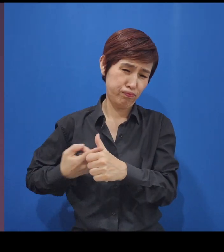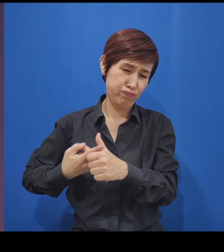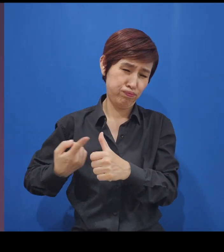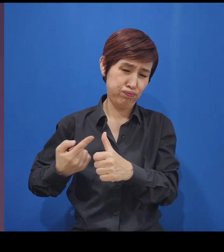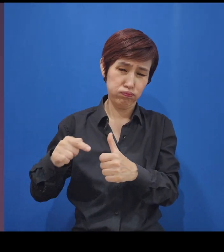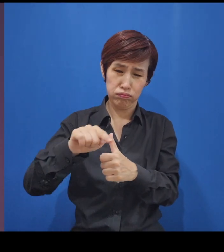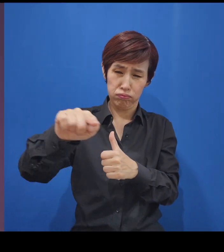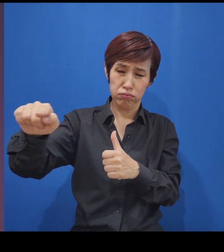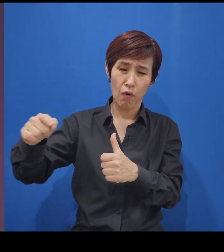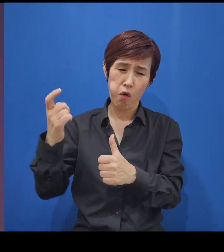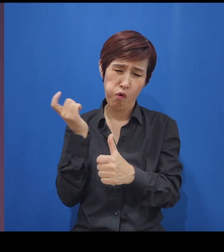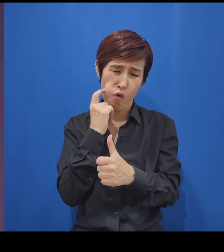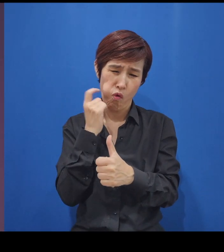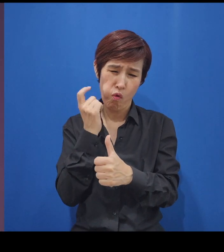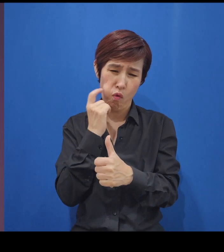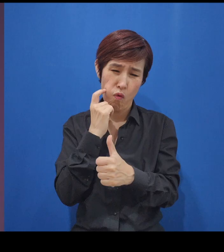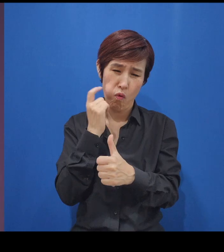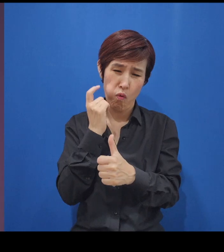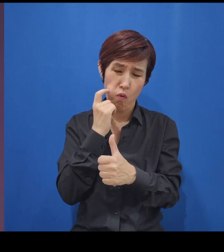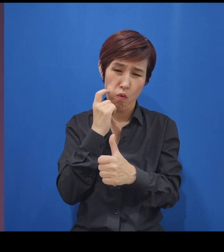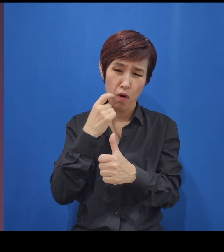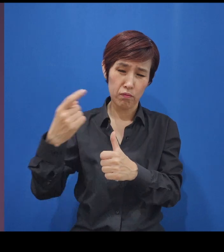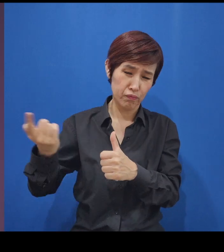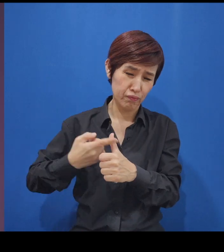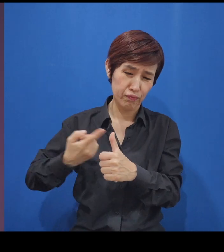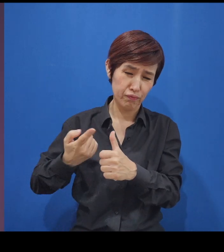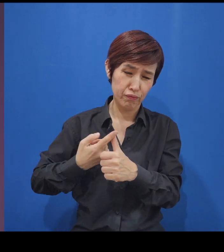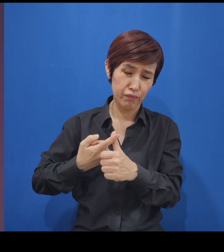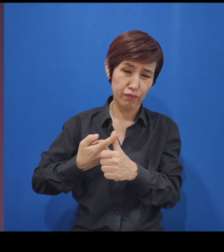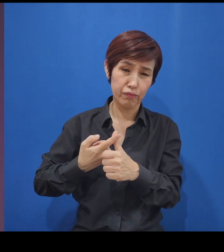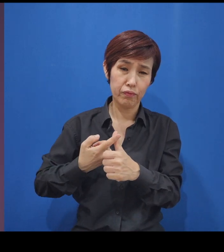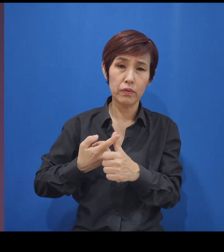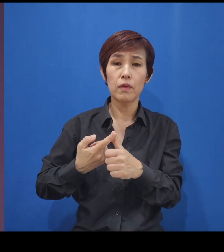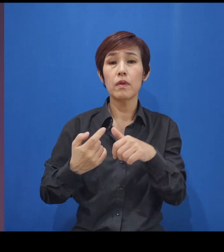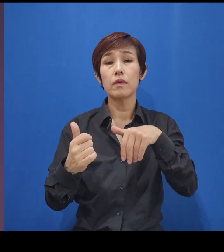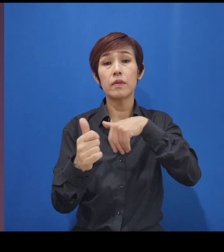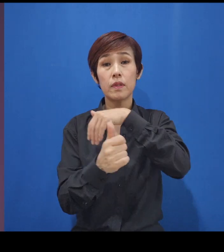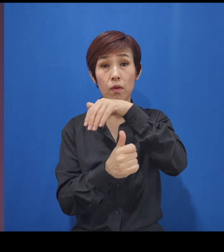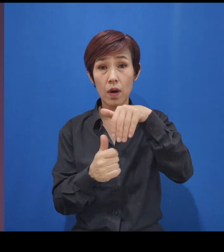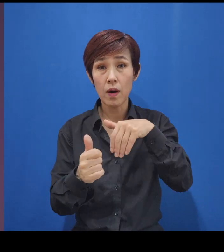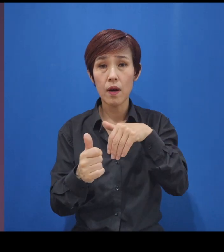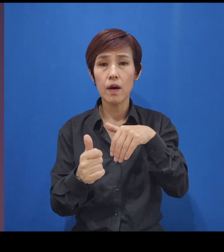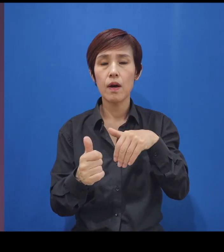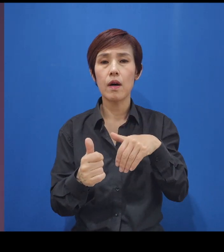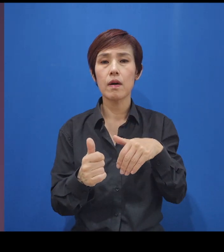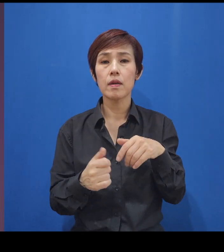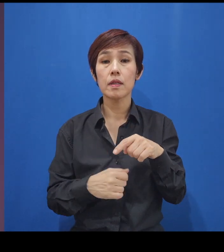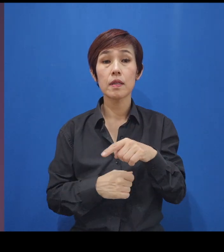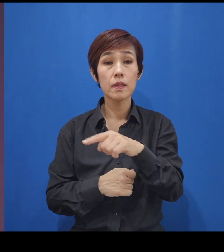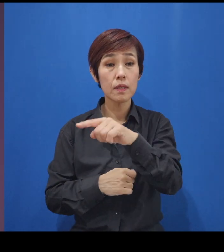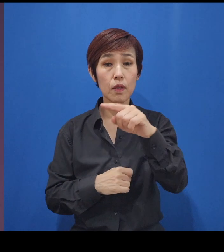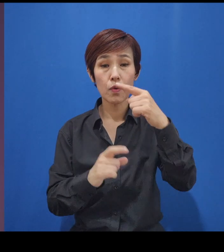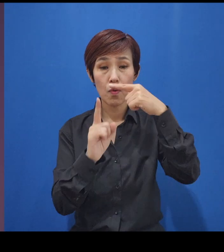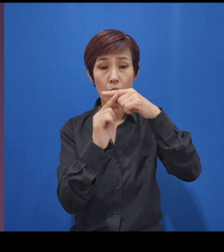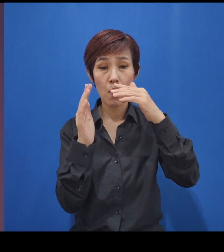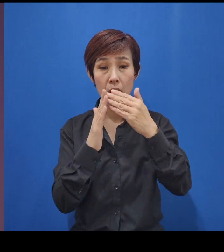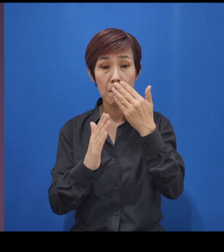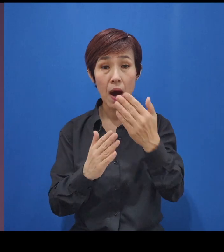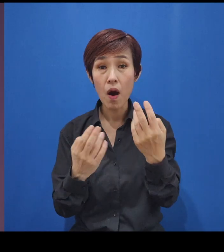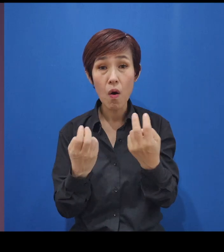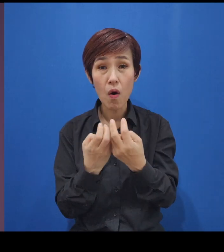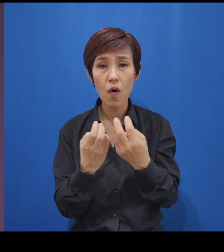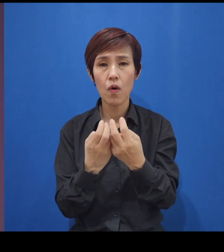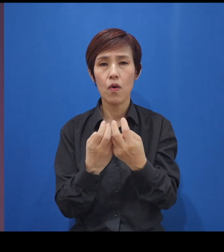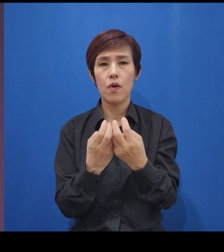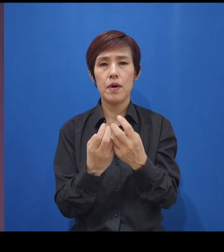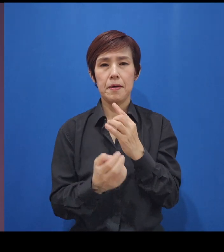사람들, 거짓 증거들만 충만한 이때 그들이 할 수 있는 건 마음을 합해서 오로지